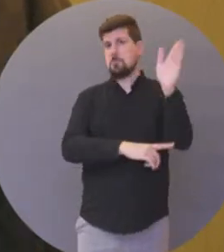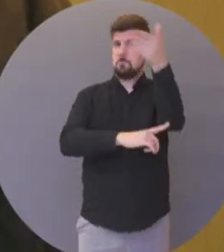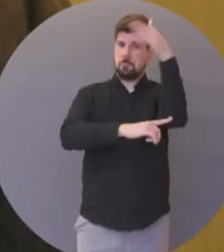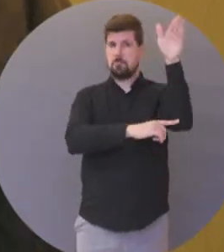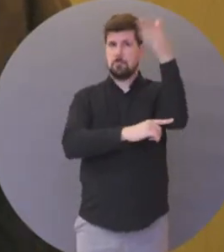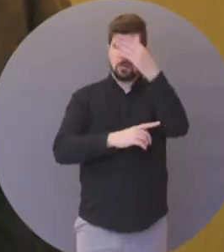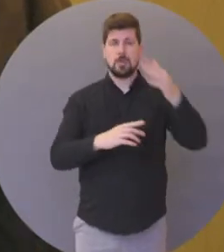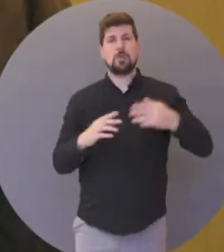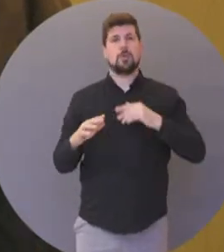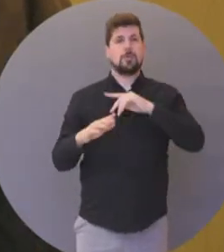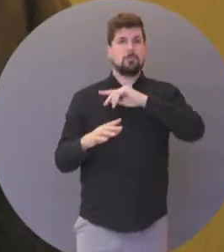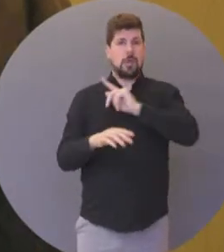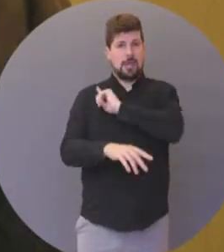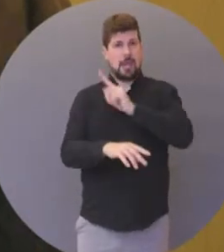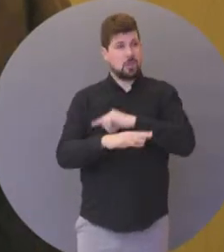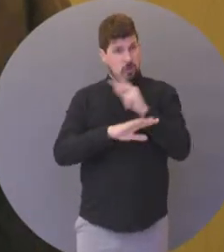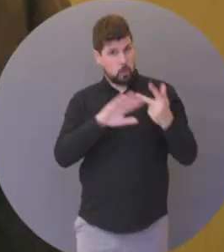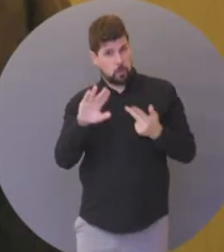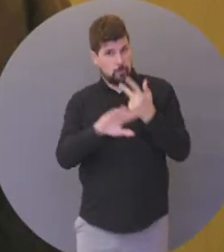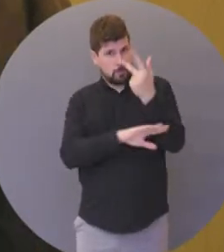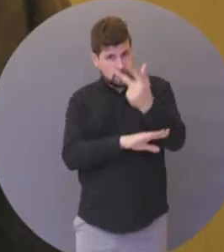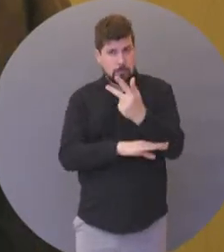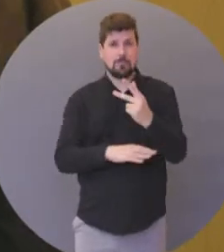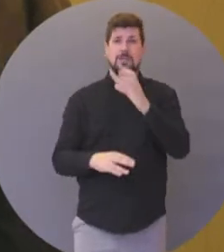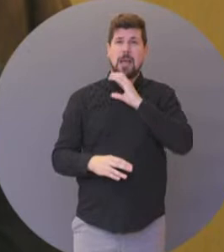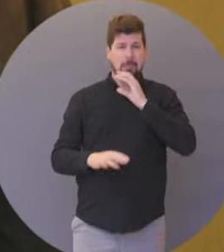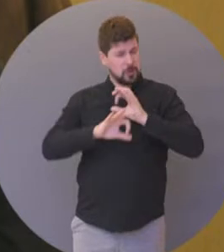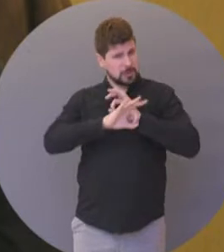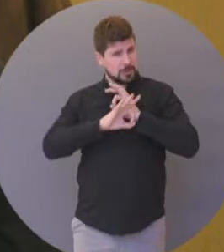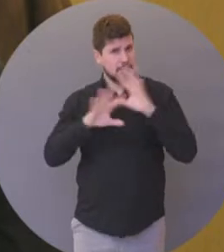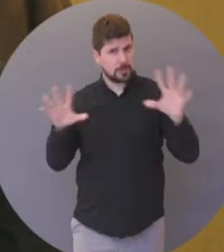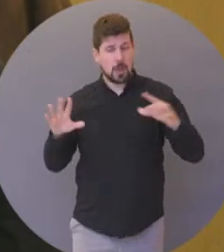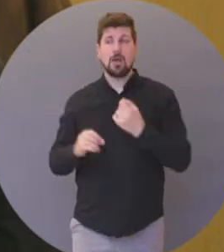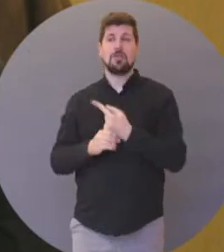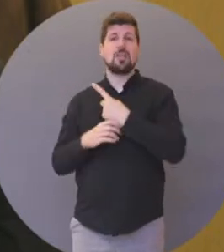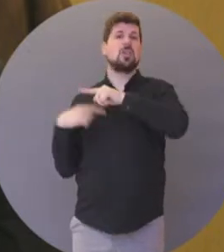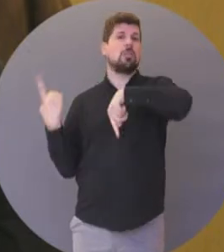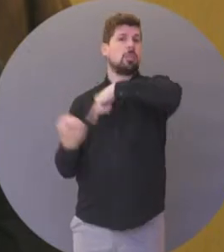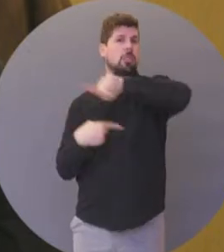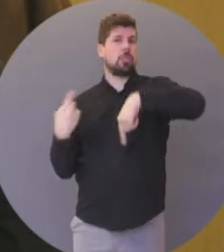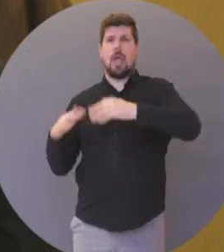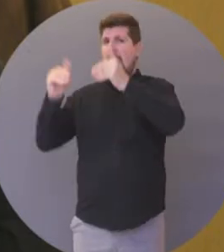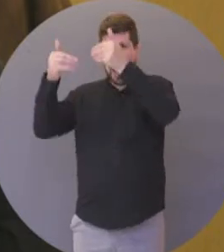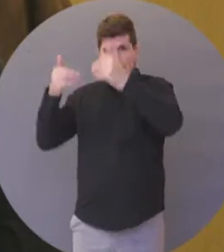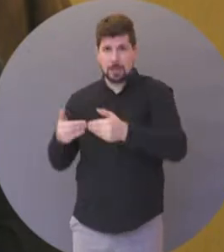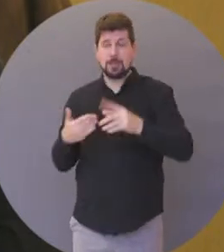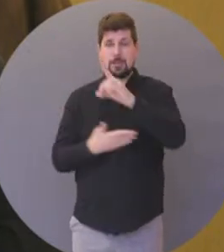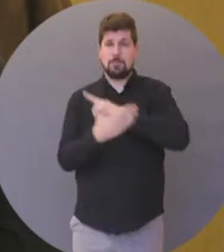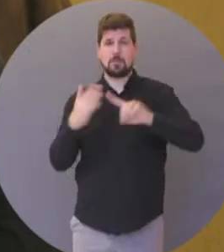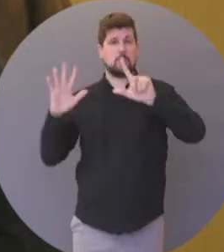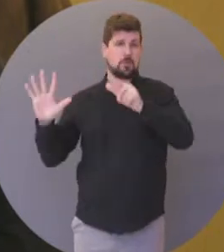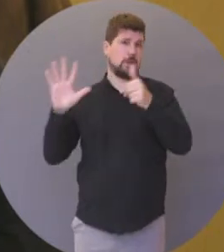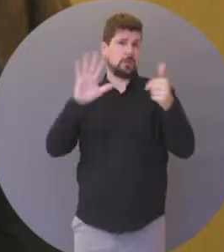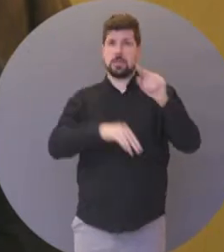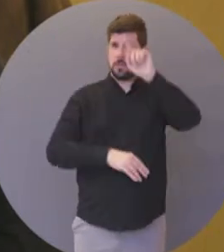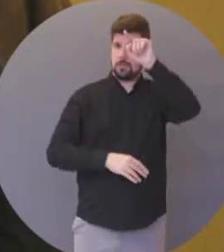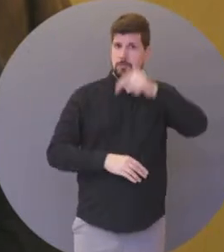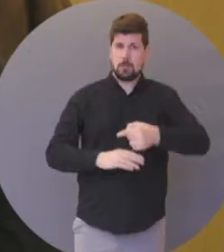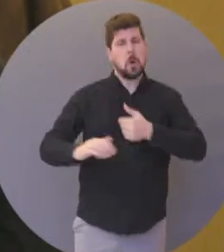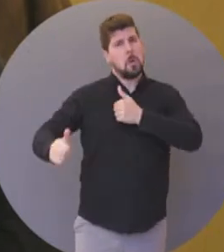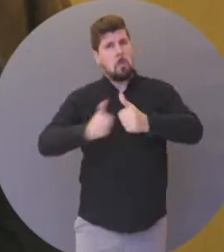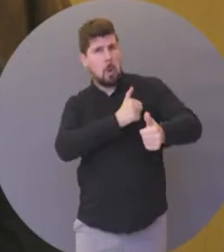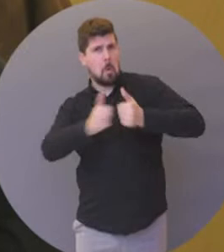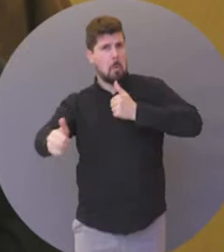des carbonées sans production de déchets quasi perpétuel la scène maritime doit s'inscrire dans les grands défis de notre siècle